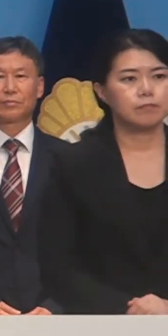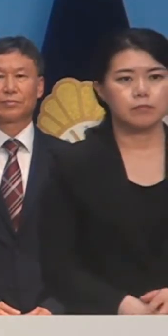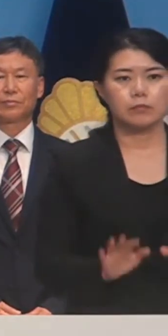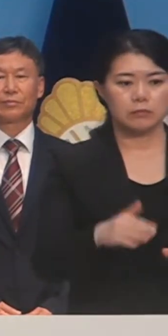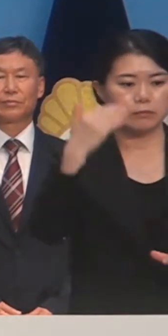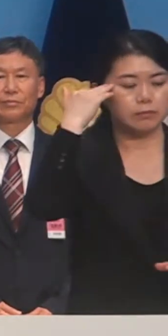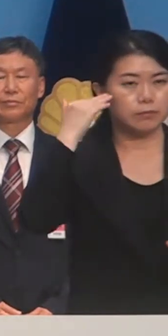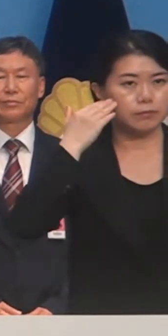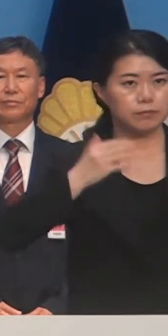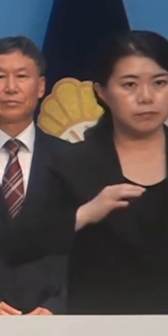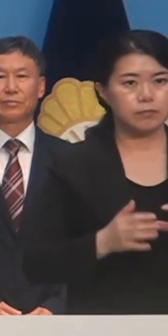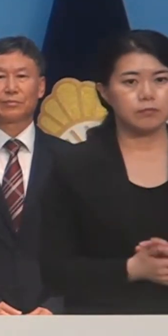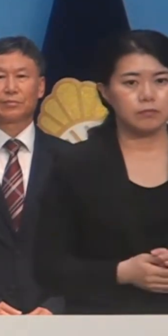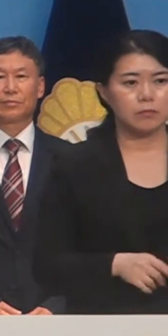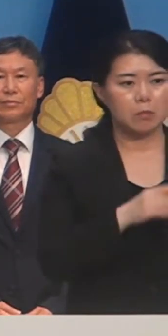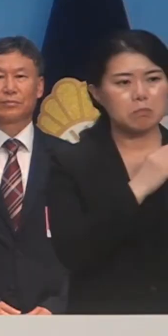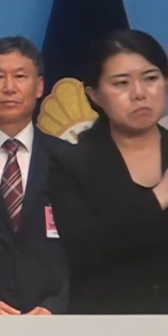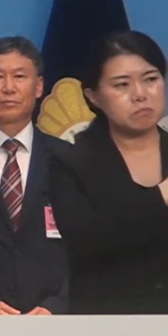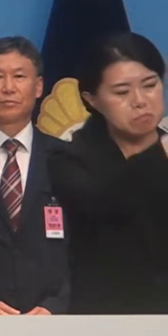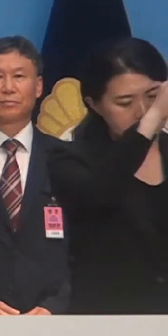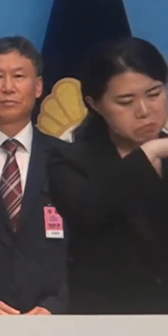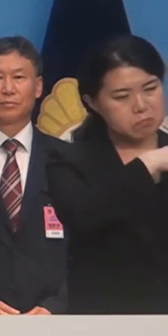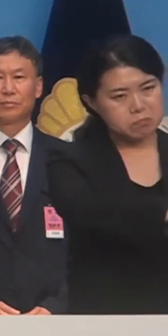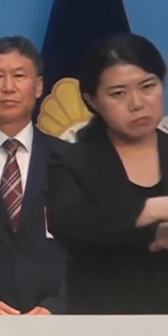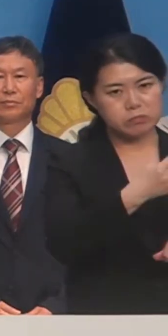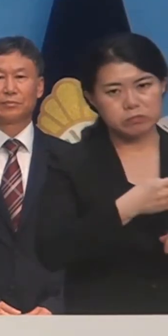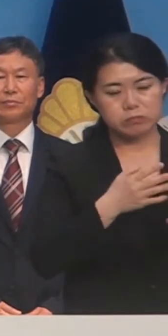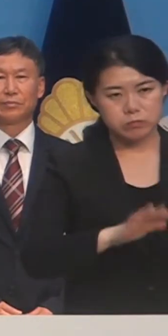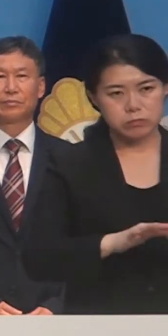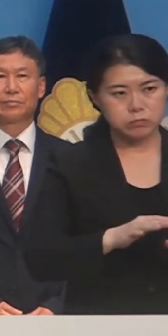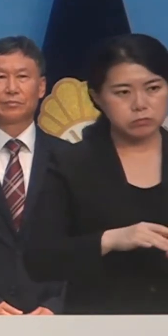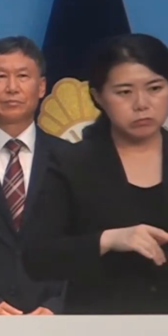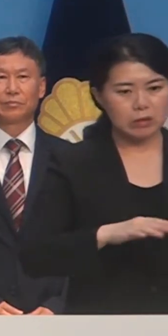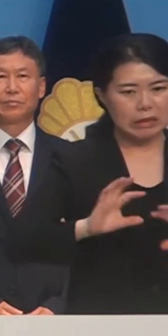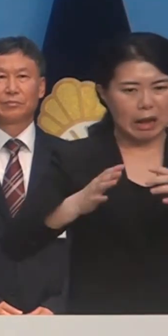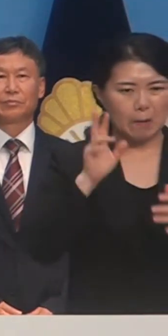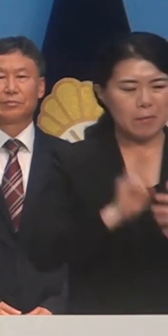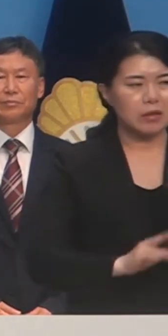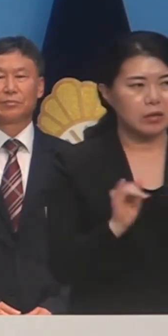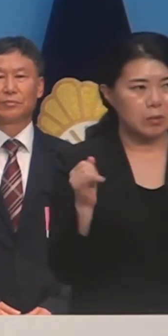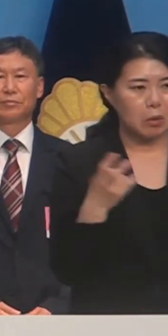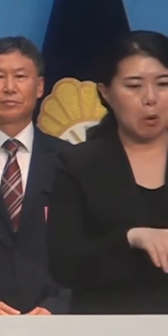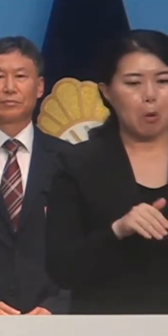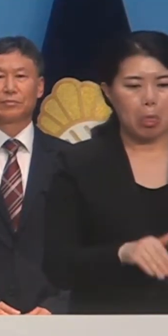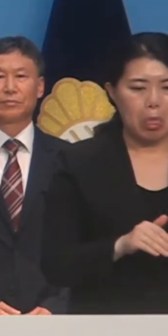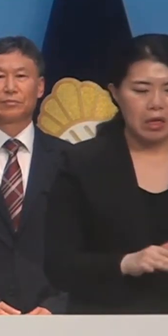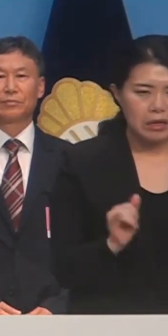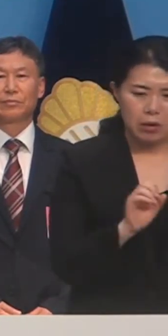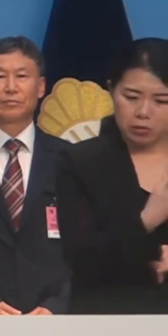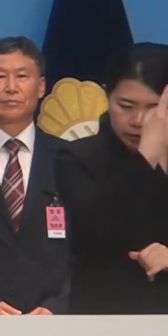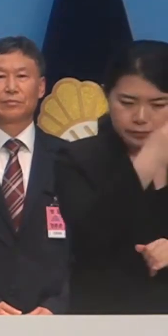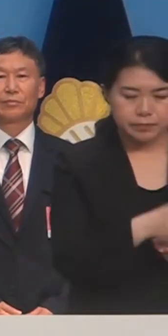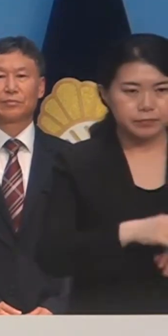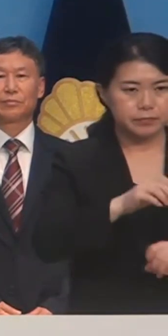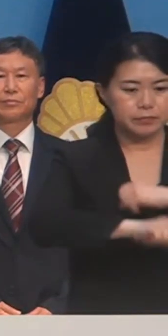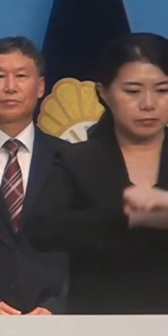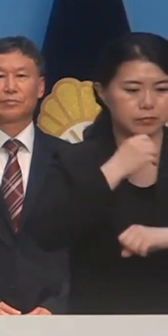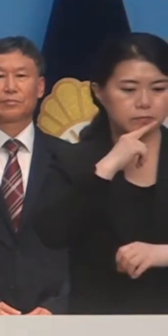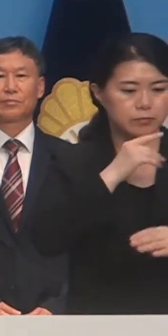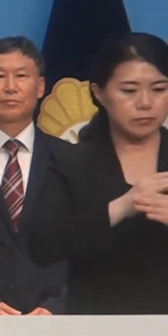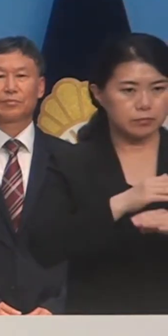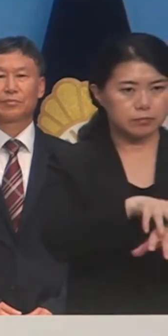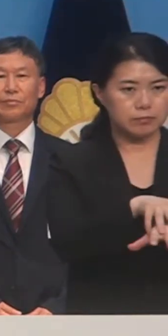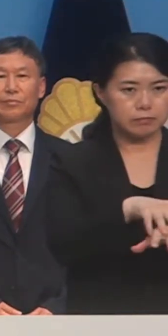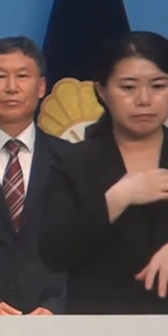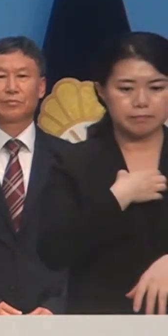지금 대한민국은 종북종중 매국노 세력과 이에 부역하는 부역자들로 인해 자유민주